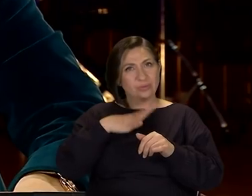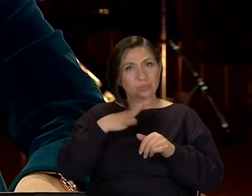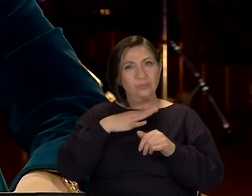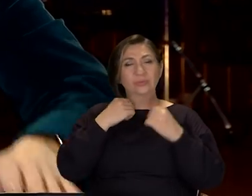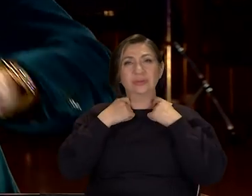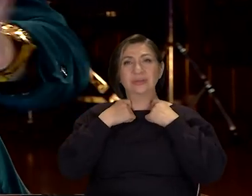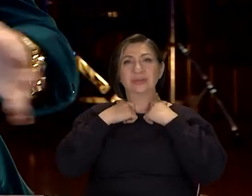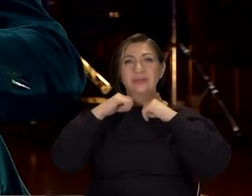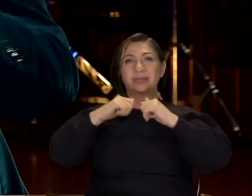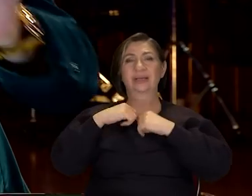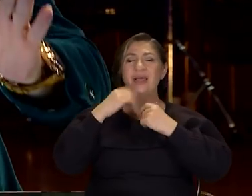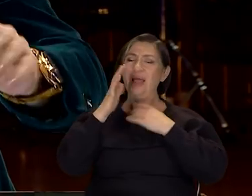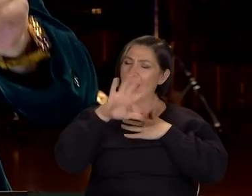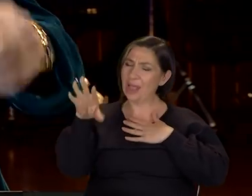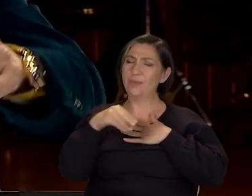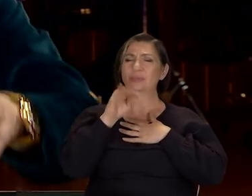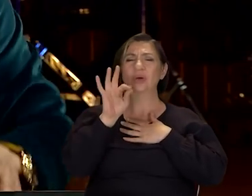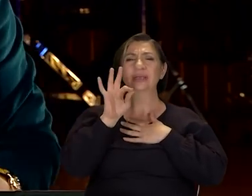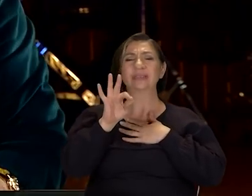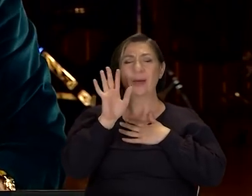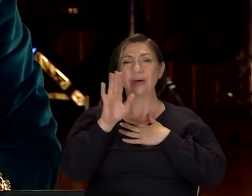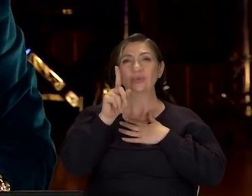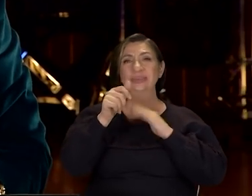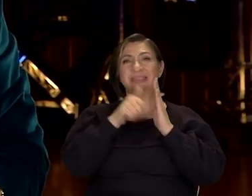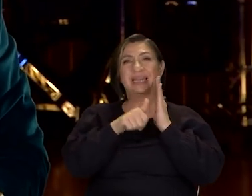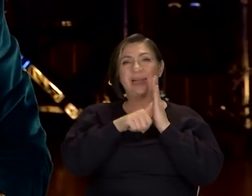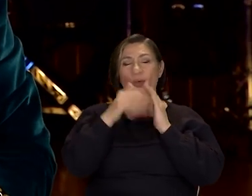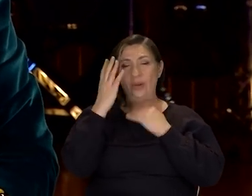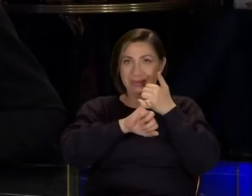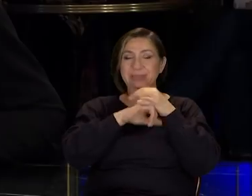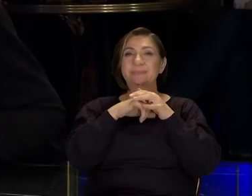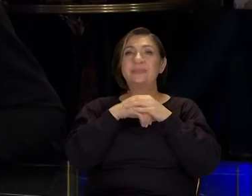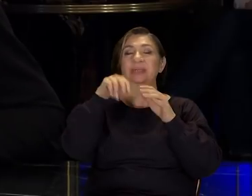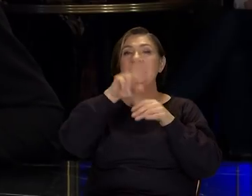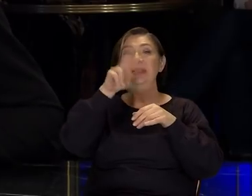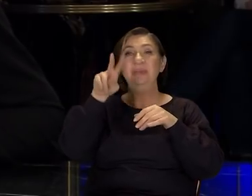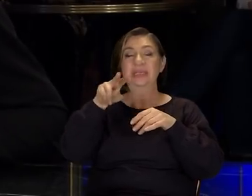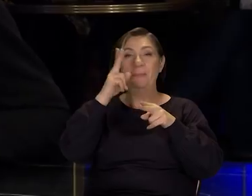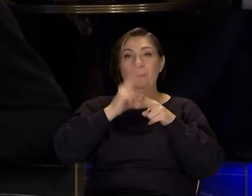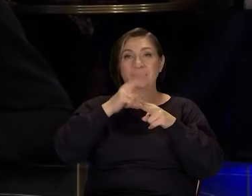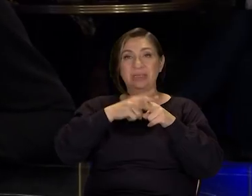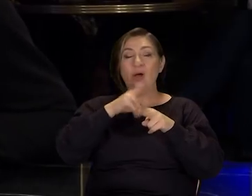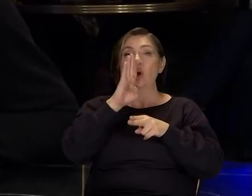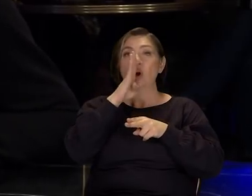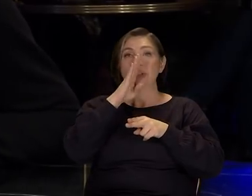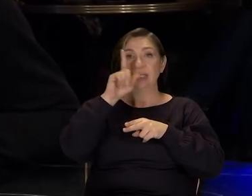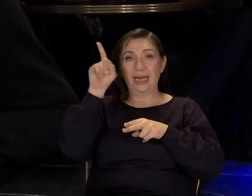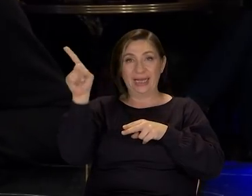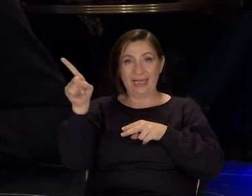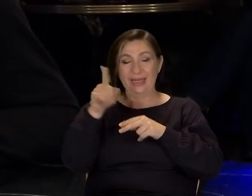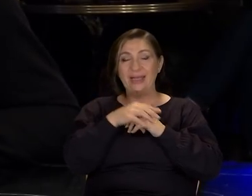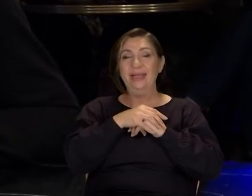dünya oyununuz var tabii. Ama hep, çok hepimiz başımız, öyleyiz. Çok kalabalık ama şimdi şu tarihleri bir tabii, öğreneyim. Tabii hemen. 22'si pazar günü Kocaeli'nde